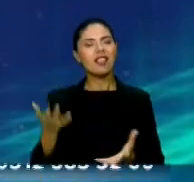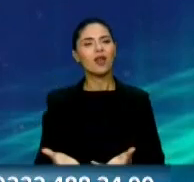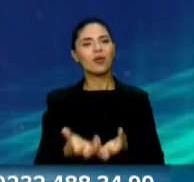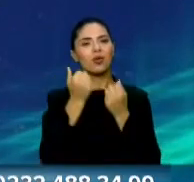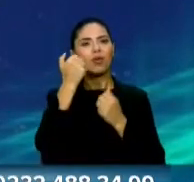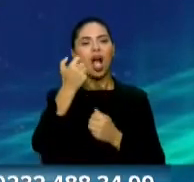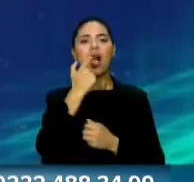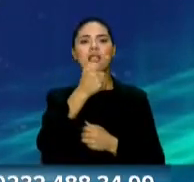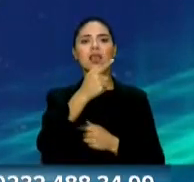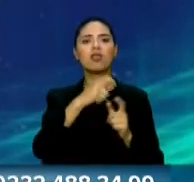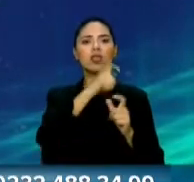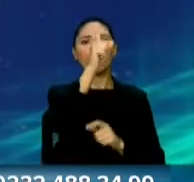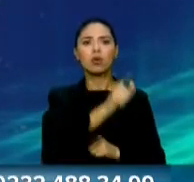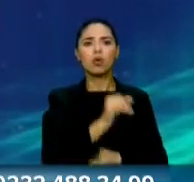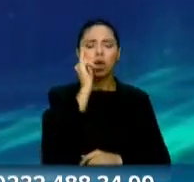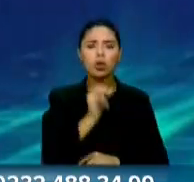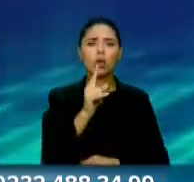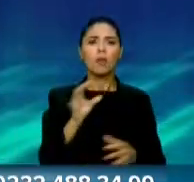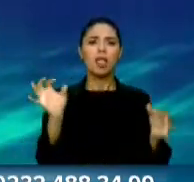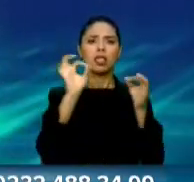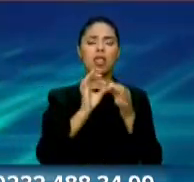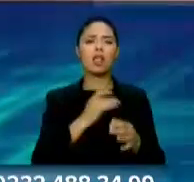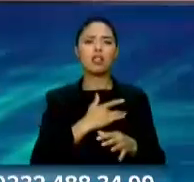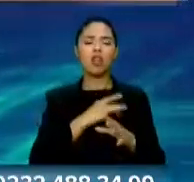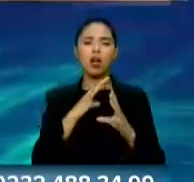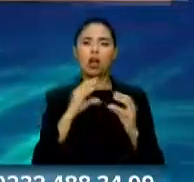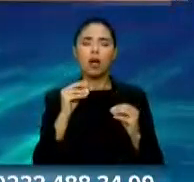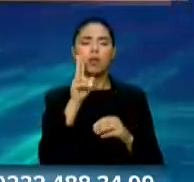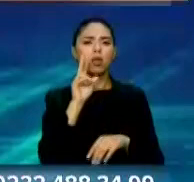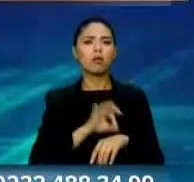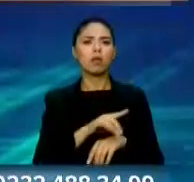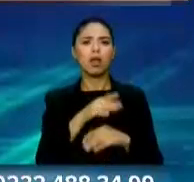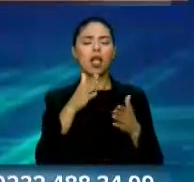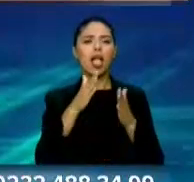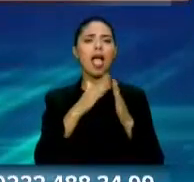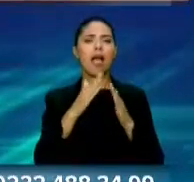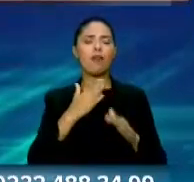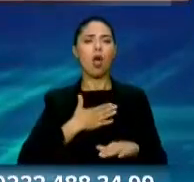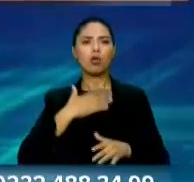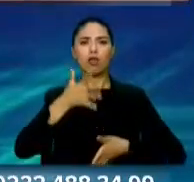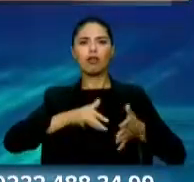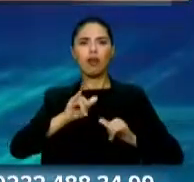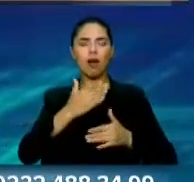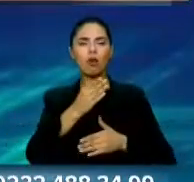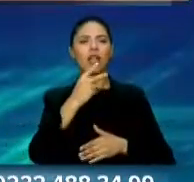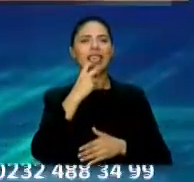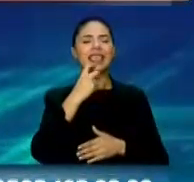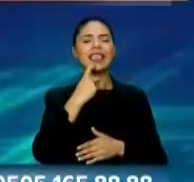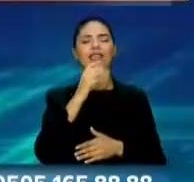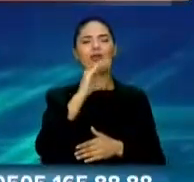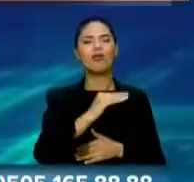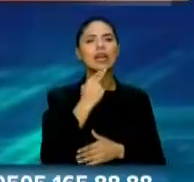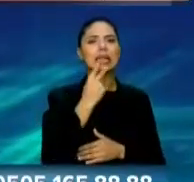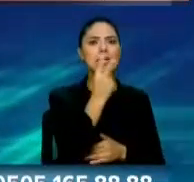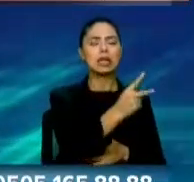6 yaşındaki Gülten ise kötü bir tesadüfle az daha canından olacak. Evlerin önündeki sokakta oynuyordu küçük kız. Bir otomobil o